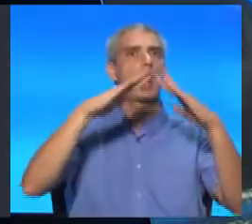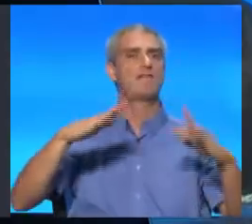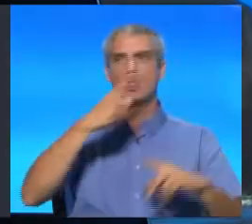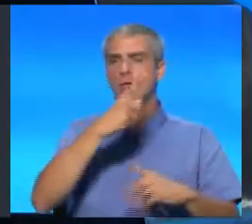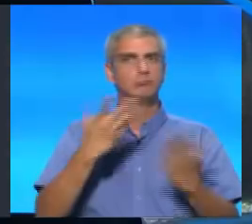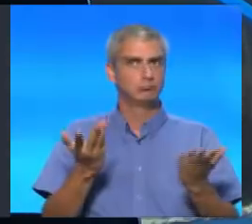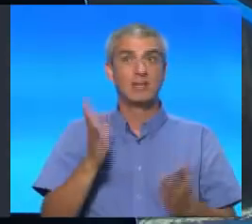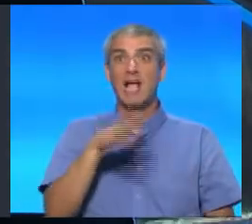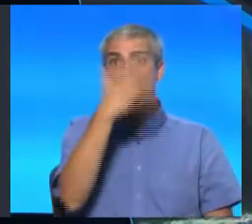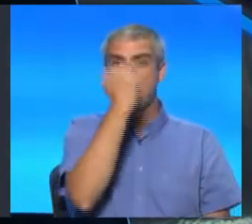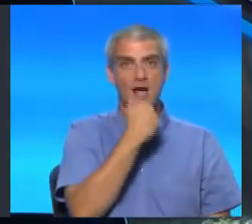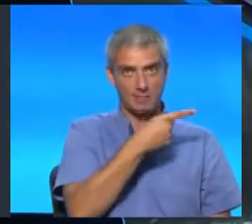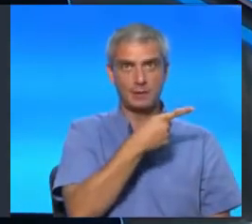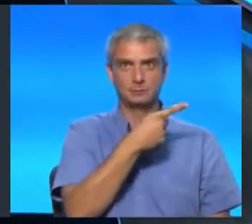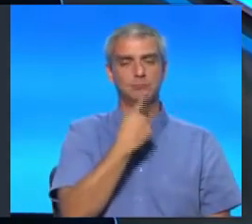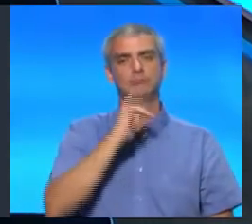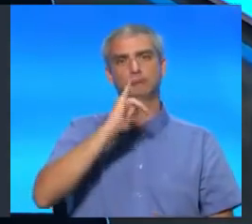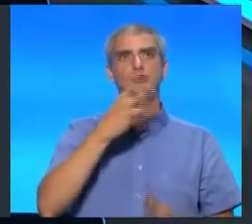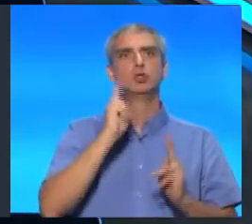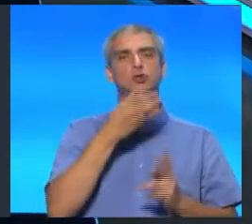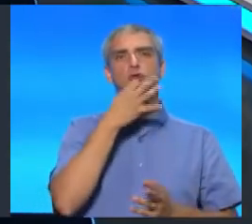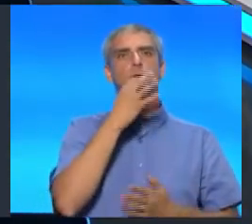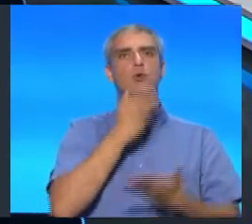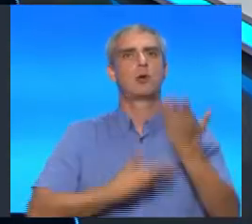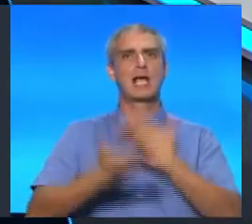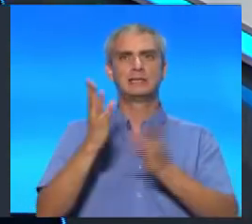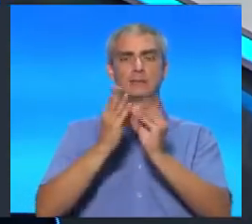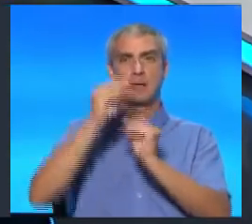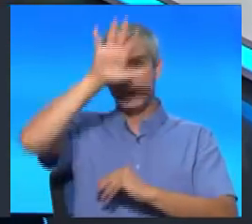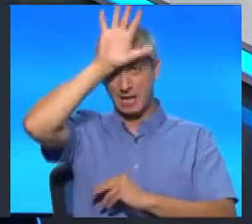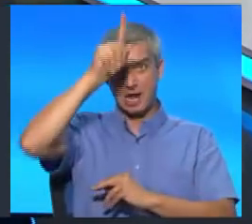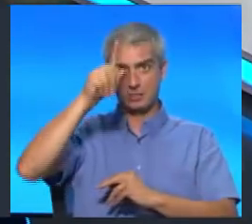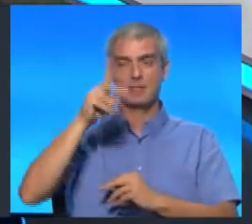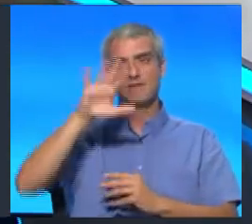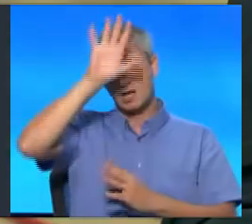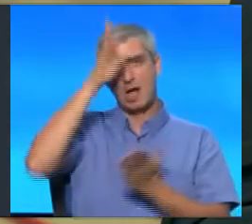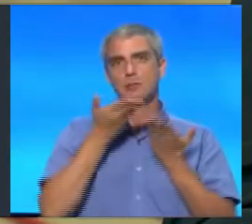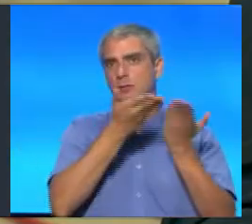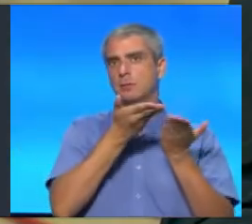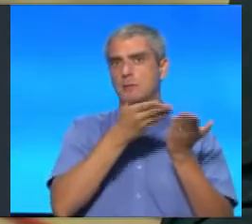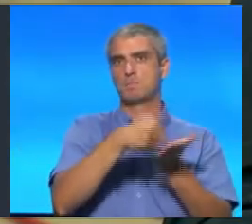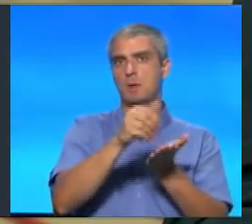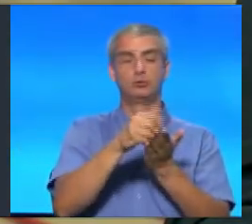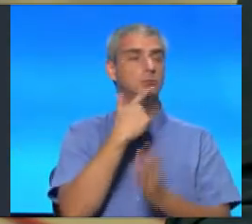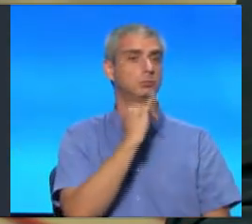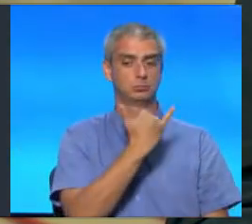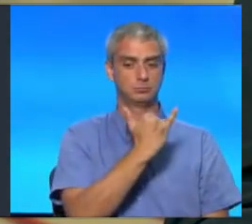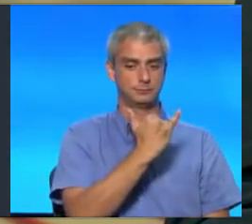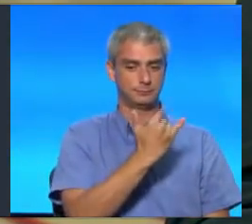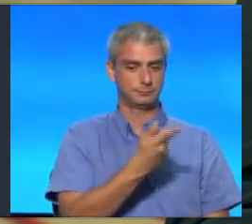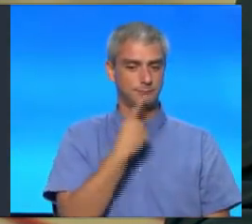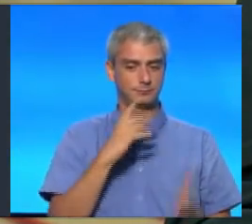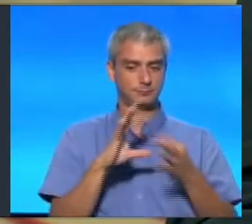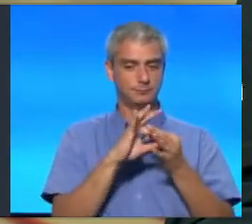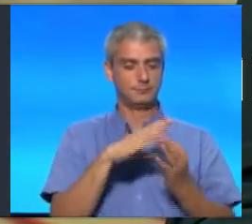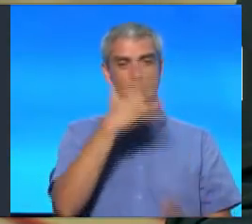גם בחמאס, גם שם מאשרים שיש שיפור ביחסים עם טהרן ושהסיוע האיראני נמשך. נכון, תראי, קודם כל הפלירט הזה בין